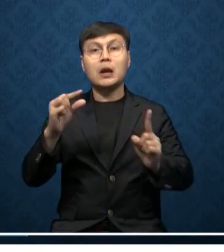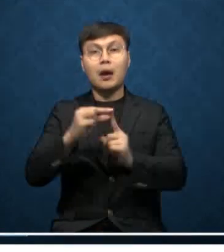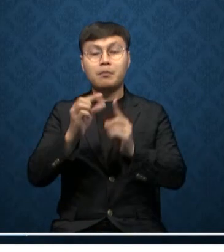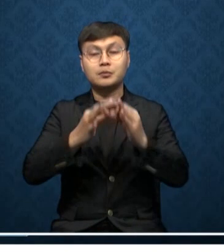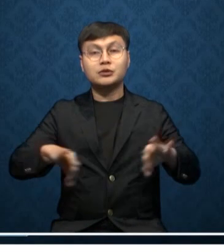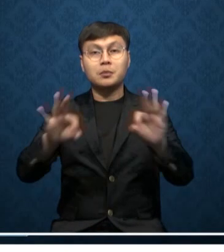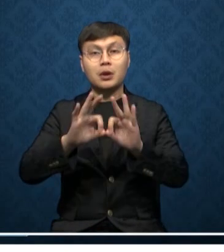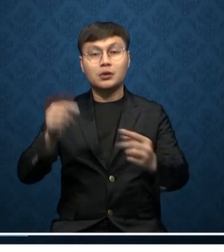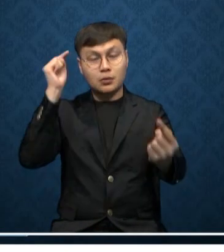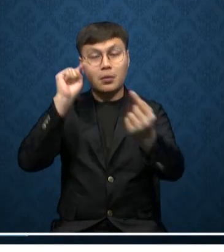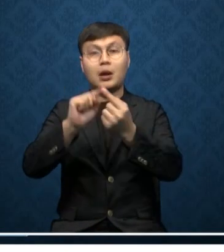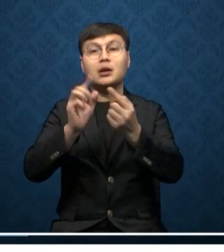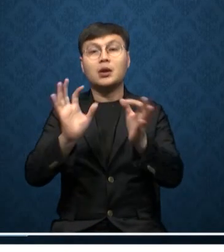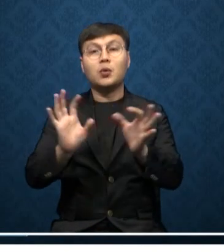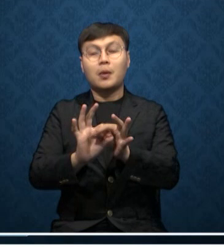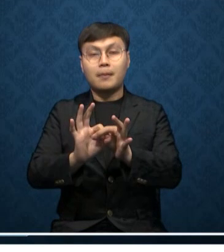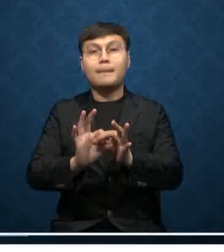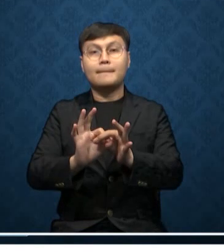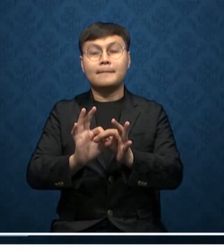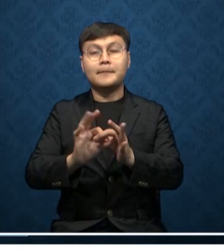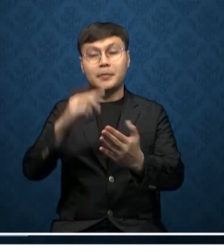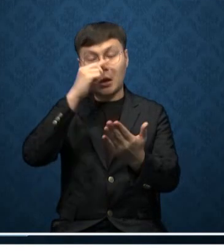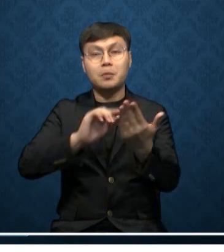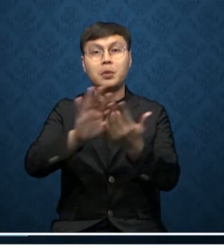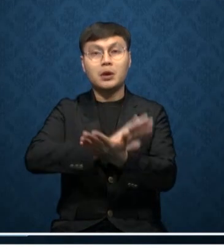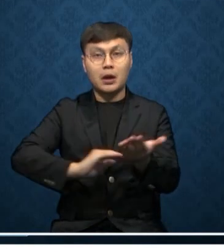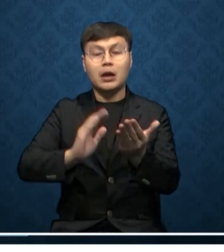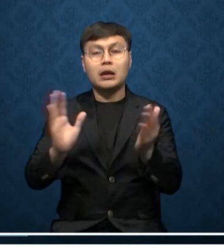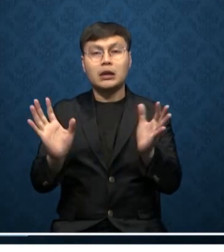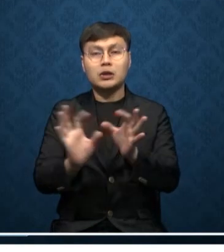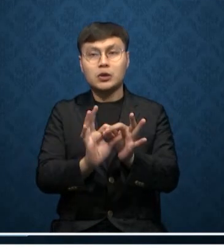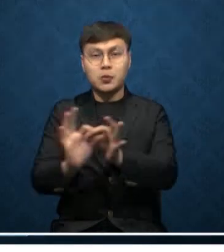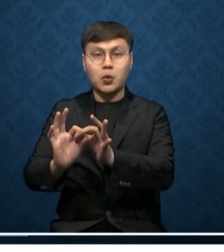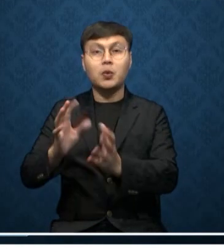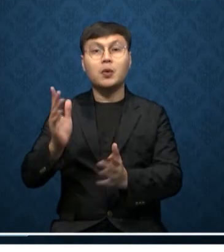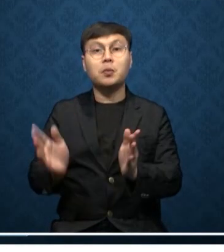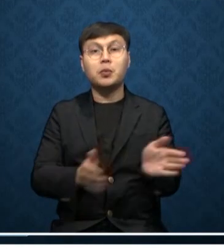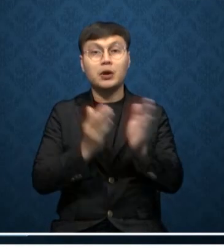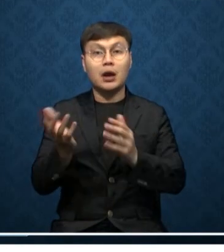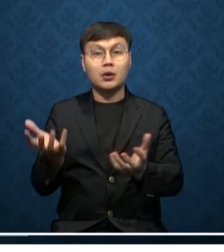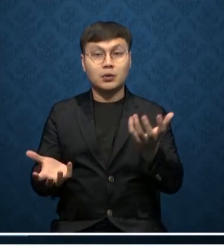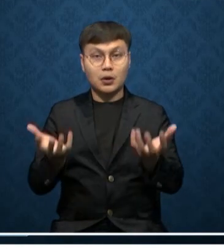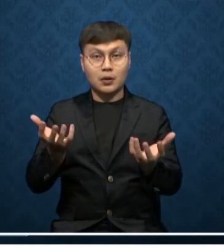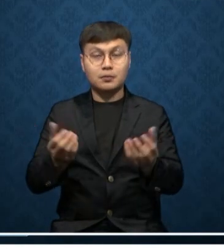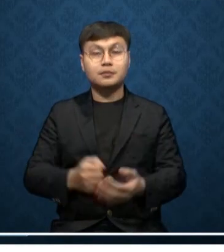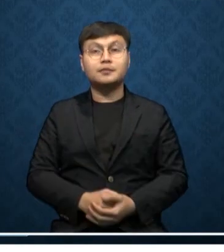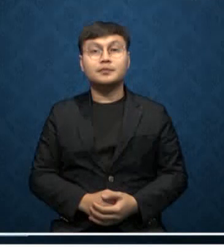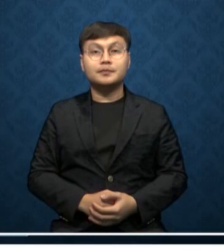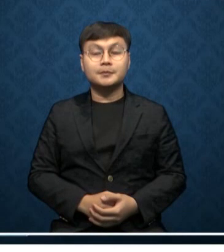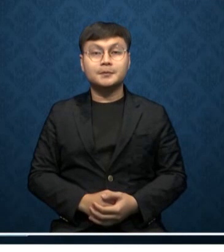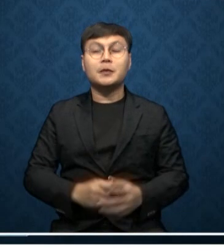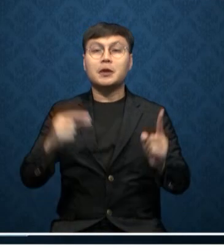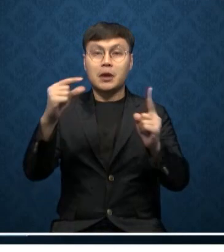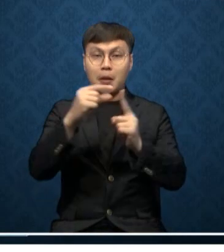เป็นเป้าหมายการปฏิรูปประเทศในด้านกระบวนการยุติธรรมทั้งสิ้นแลแต่ละคำก็มีเอ่อ